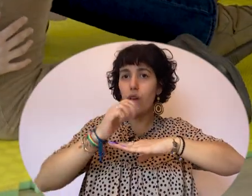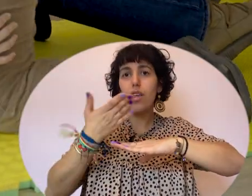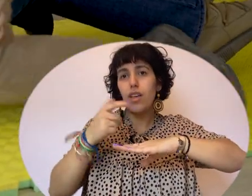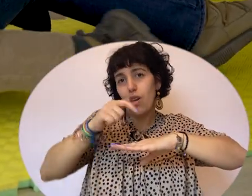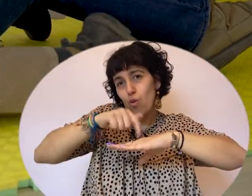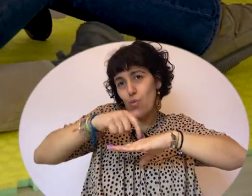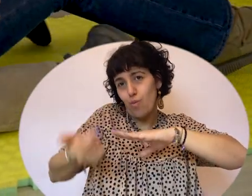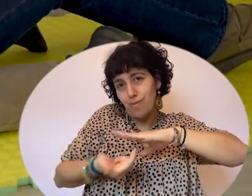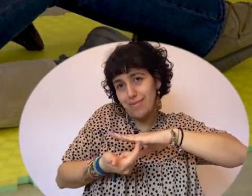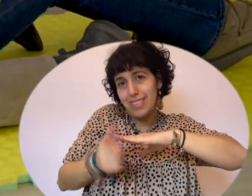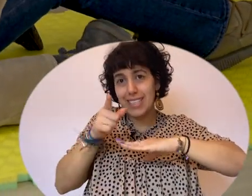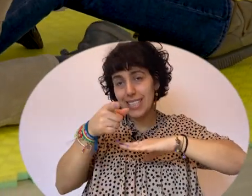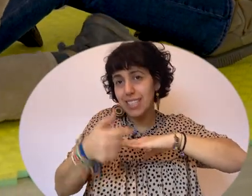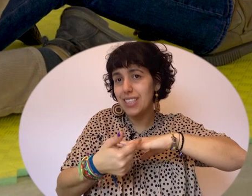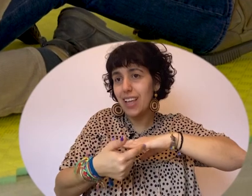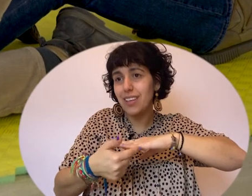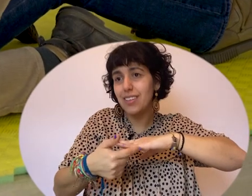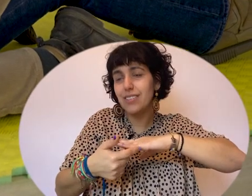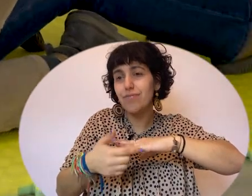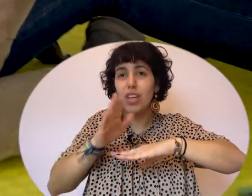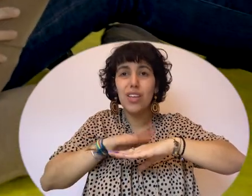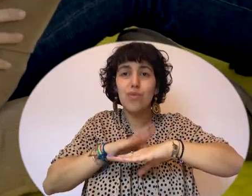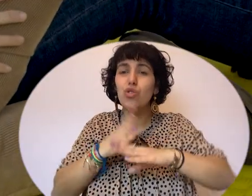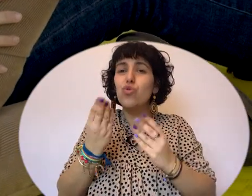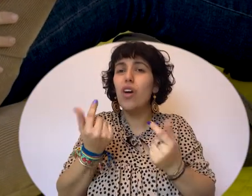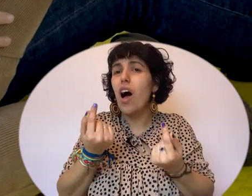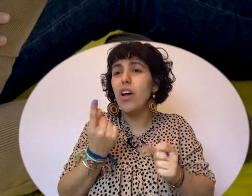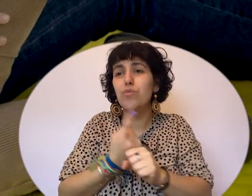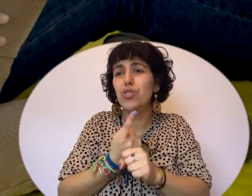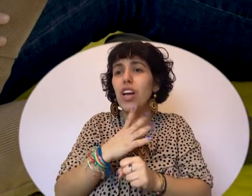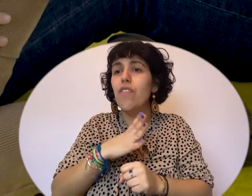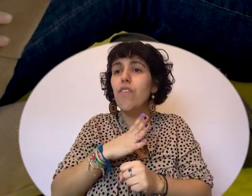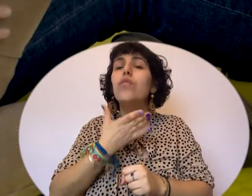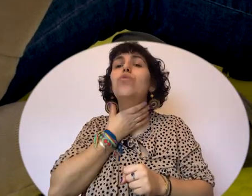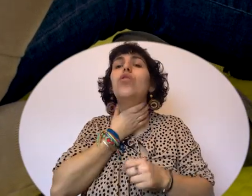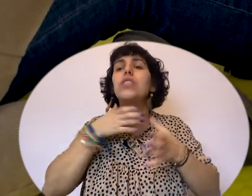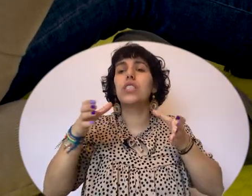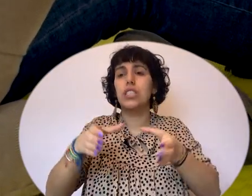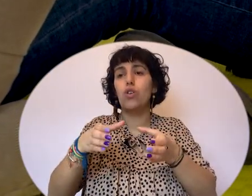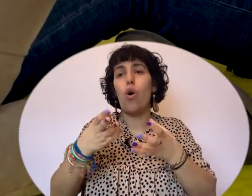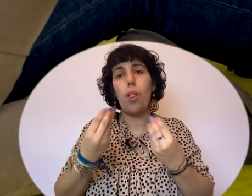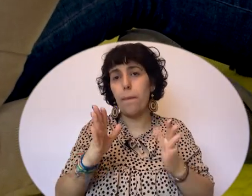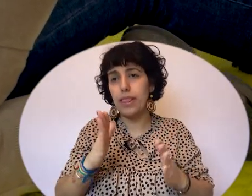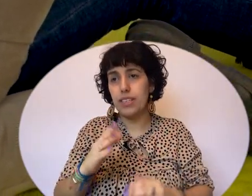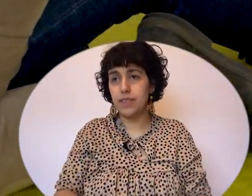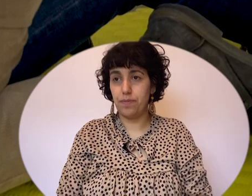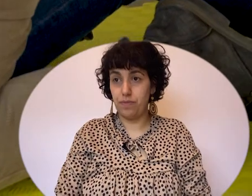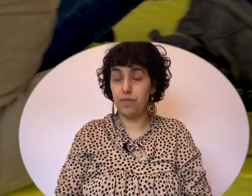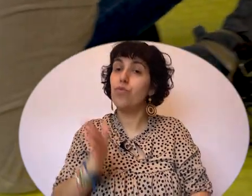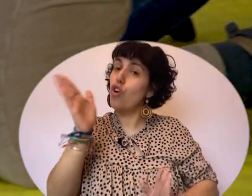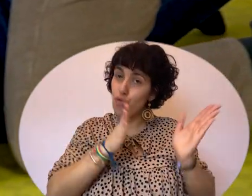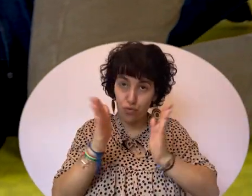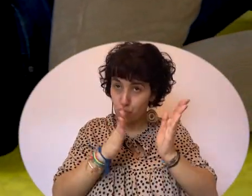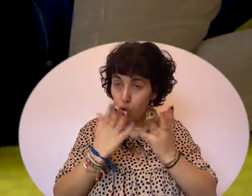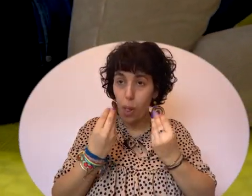ciddi bir hareket kabiliyeti kısıtlanmış oluyor çünkü kitleniyor sunuz buradan yapabilecek çok az şey var Bu sırada Nil benim boğazını